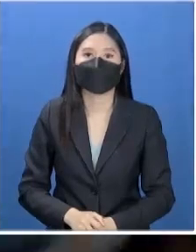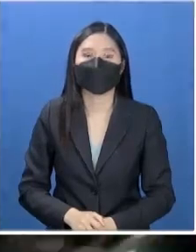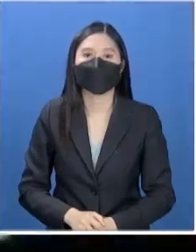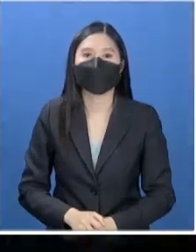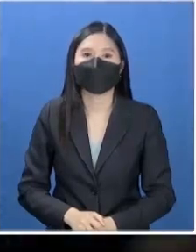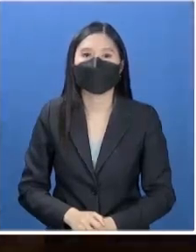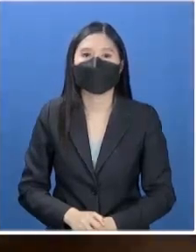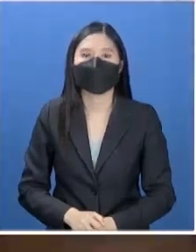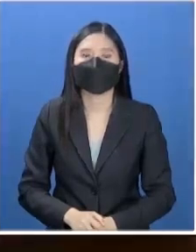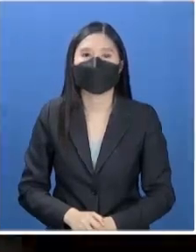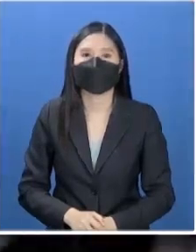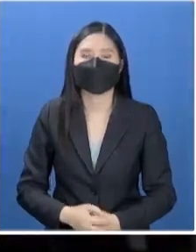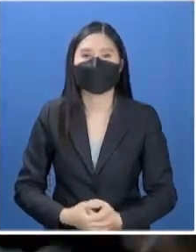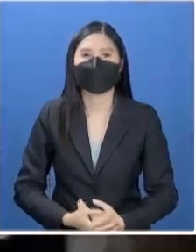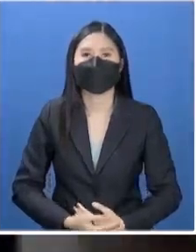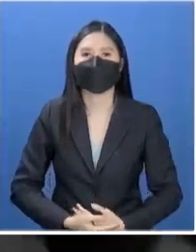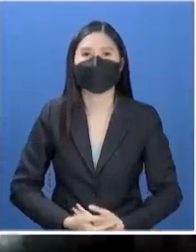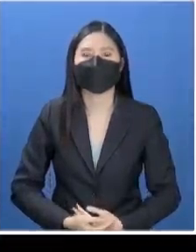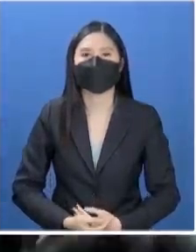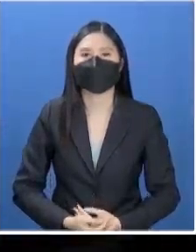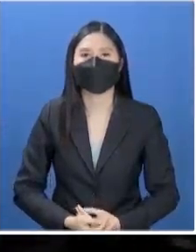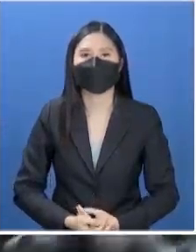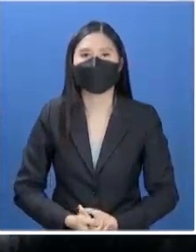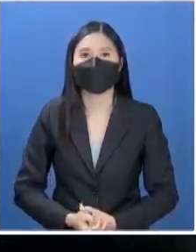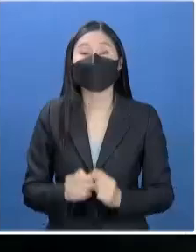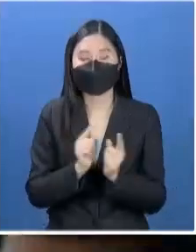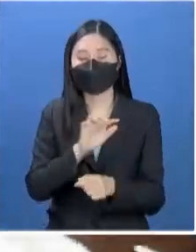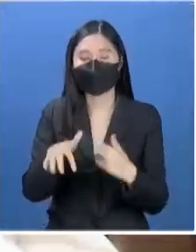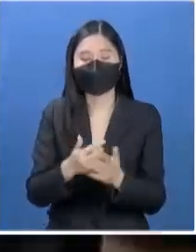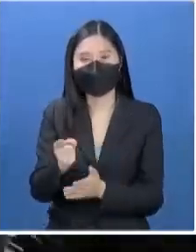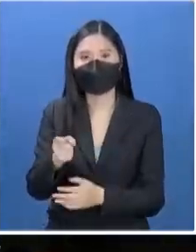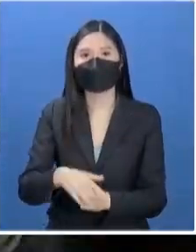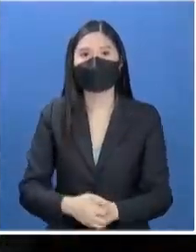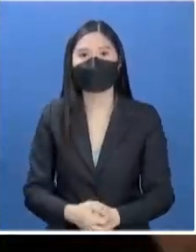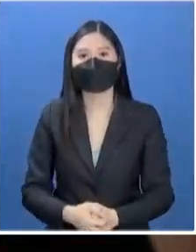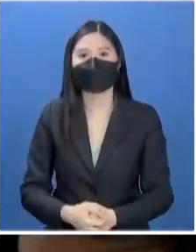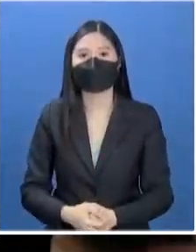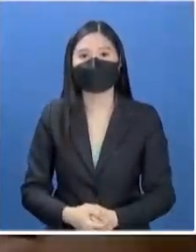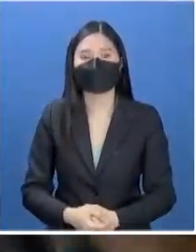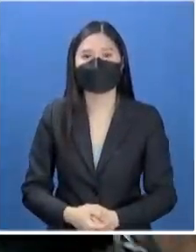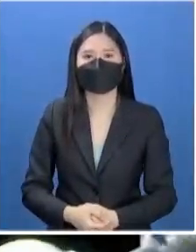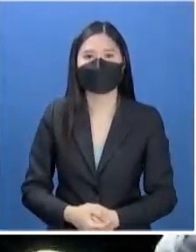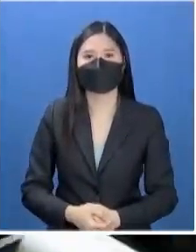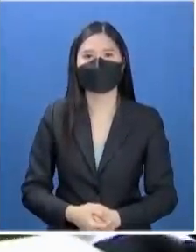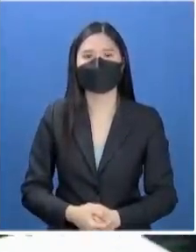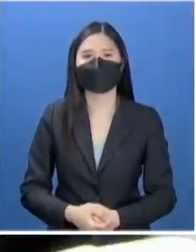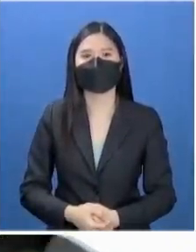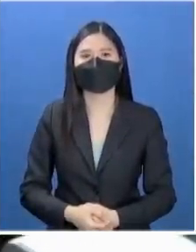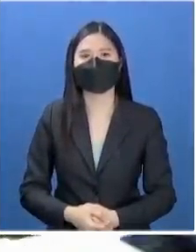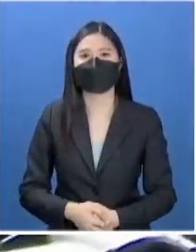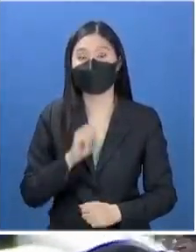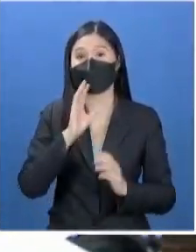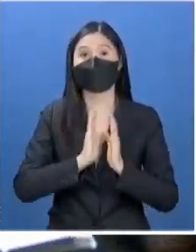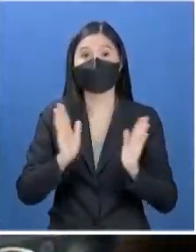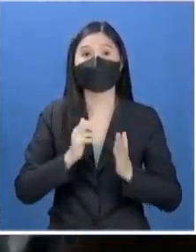งานนะไม่ต้องมารอเฝ้านะเพราะว่าคนที่จำเป็นถึงเดี๋ยวได้เจอทุกคนแน่ แต่คุณคิดว่าตอนนี้คือสิ่งสำคัญอยู่ในรายการของ คุณขอบคุณนะ